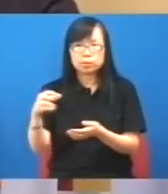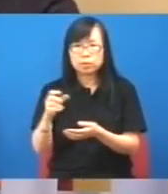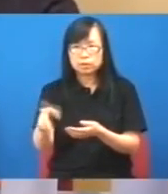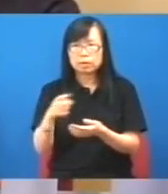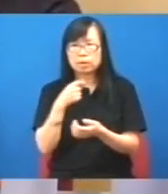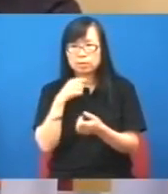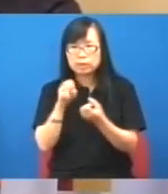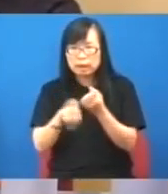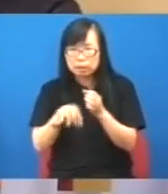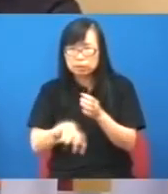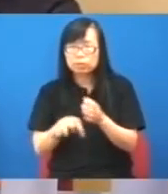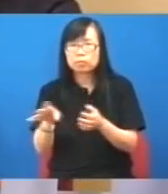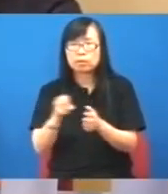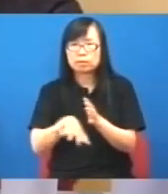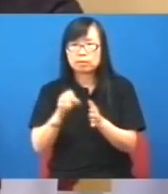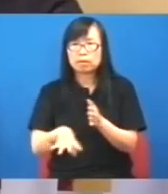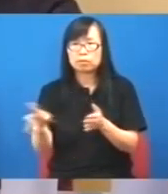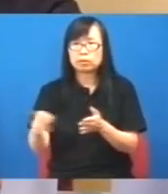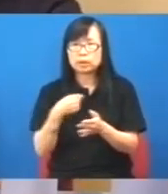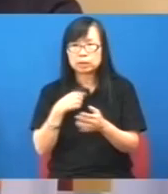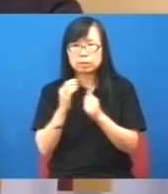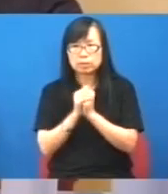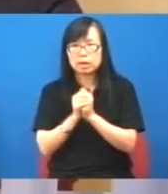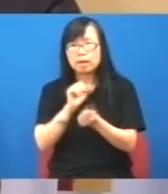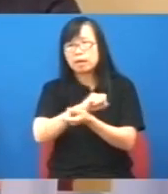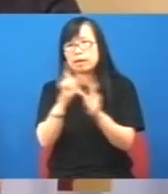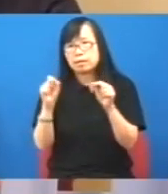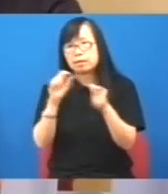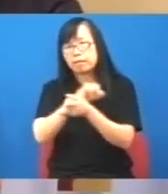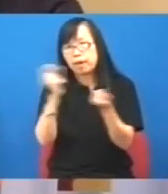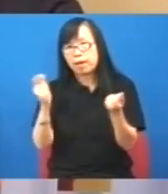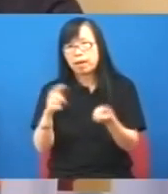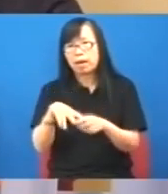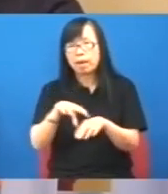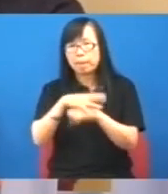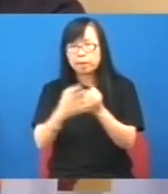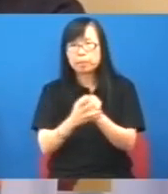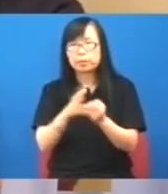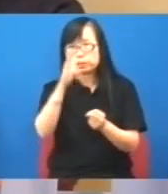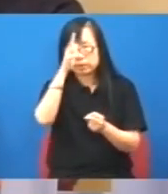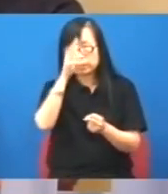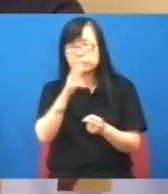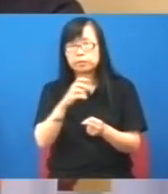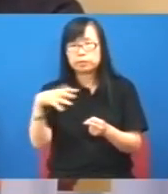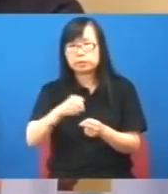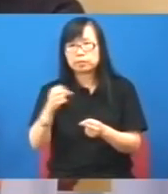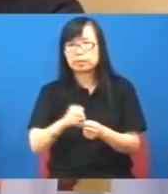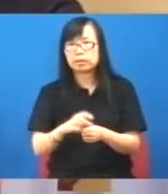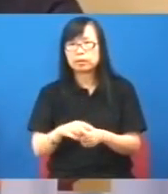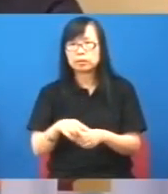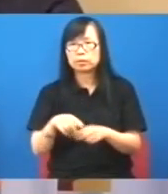洞啊！就係誰人都可以釋法嘅喎，其實誰人都要求釋法，包括特首啦。因為如果你用人大制度咧，人大全